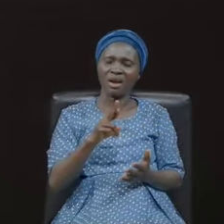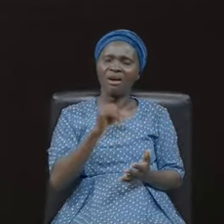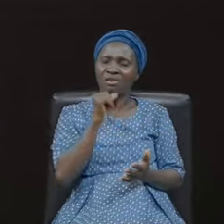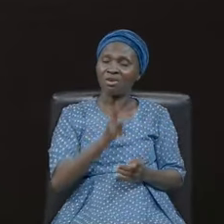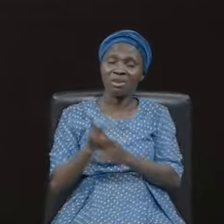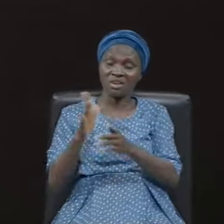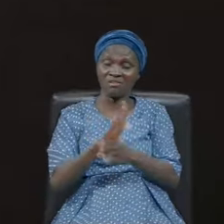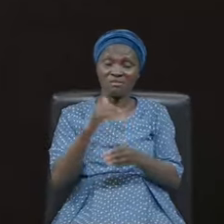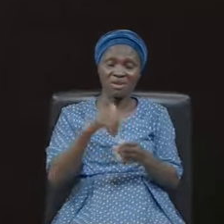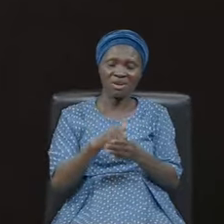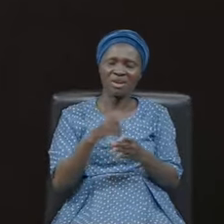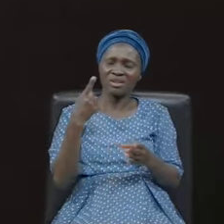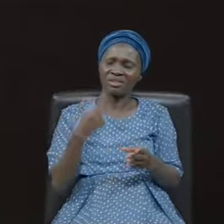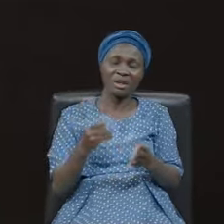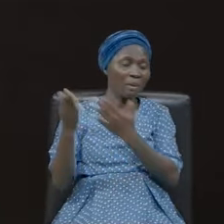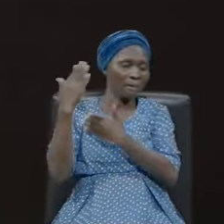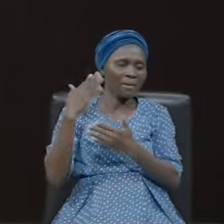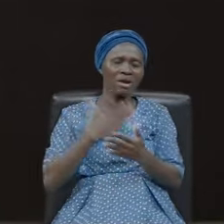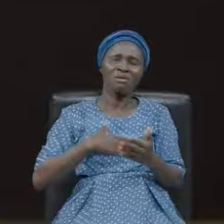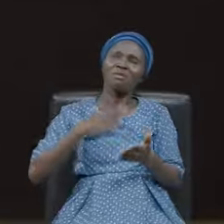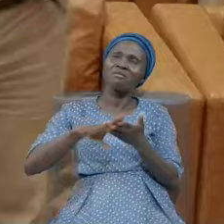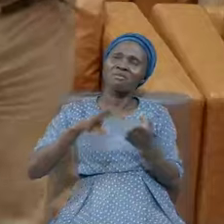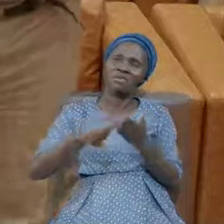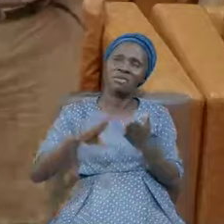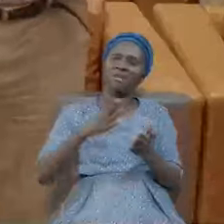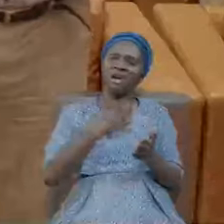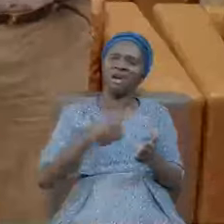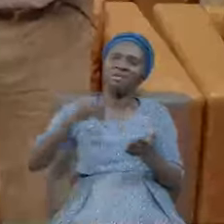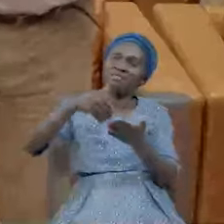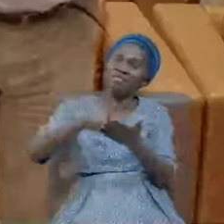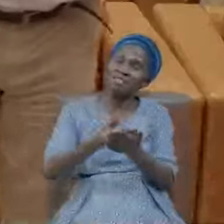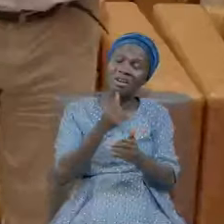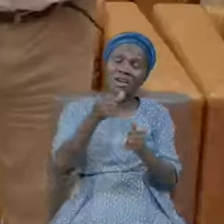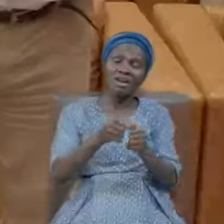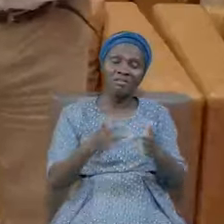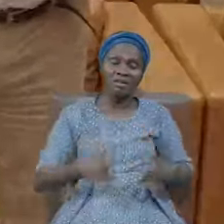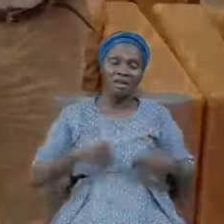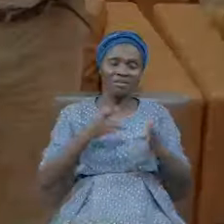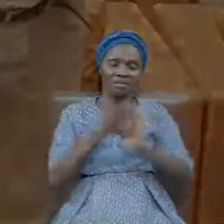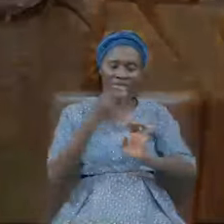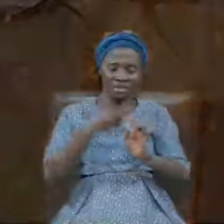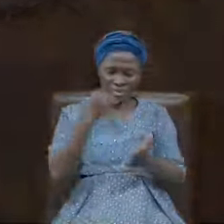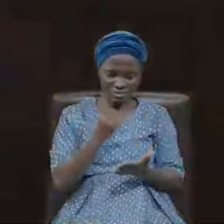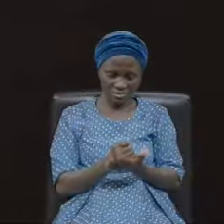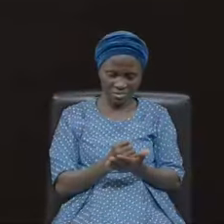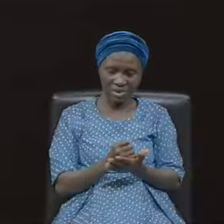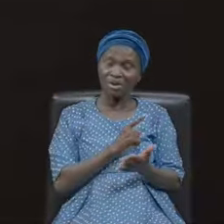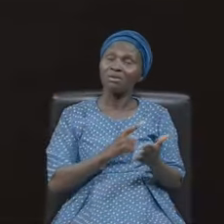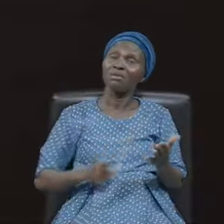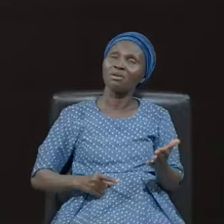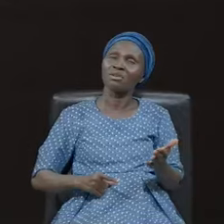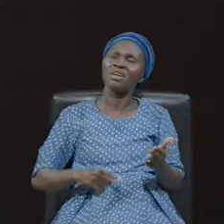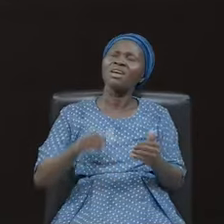que tu oublies, que tu renouvelles toute vie au nom de Jésus-Christ. Seigneur, à